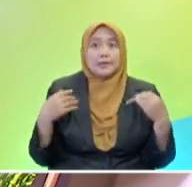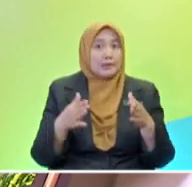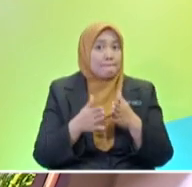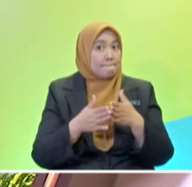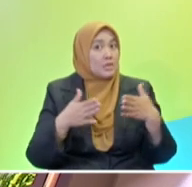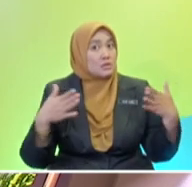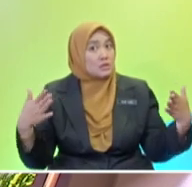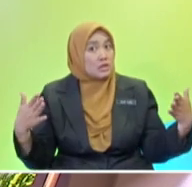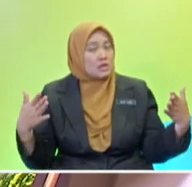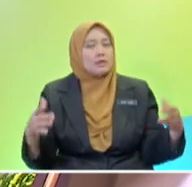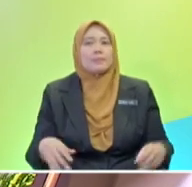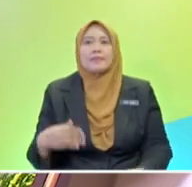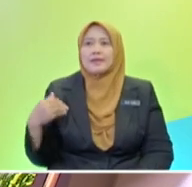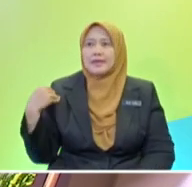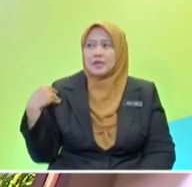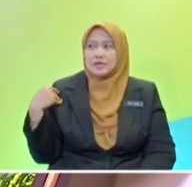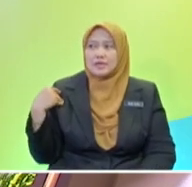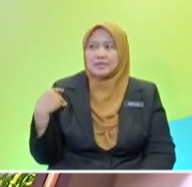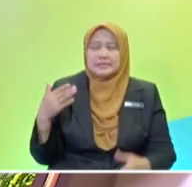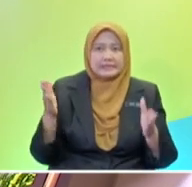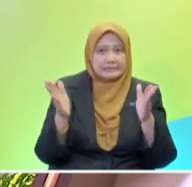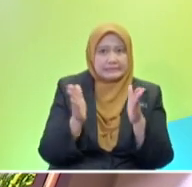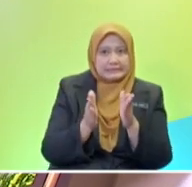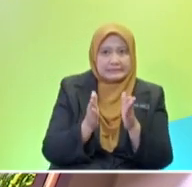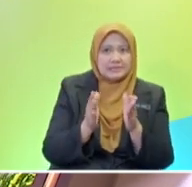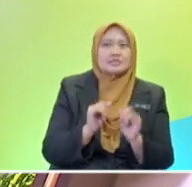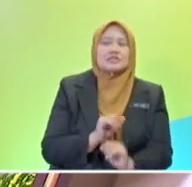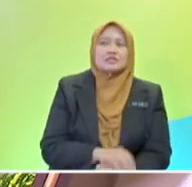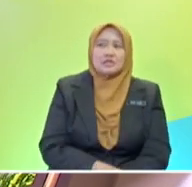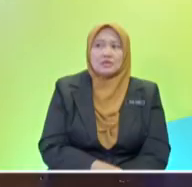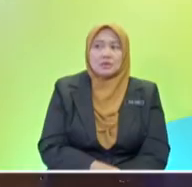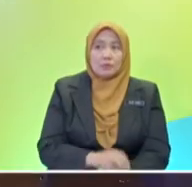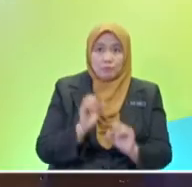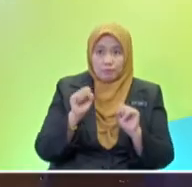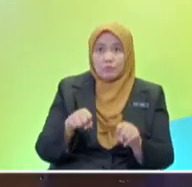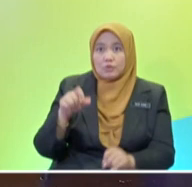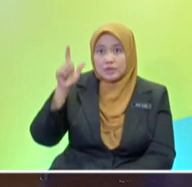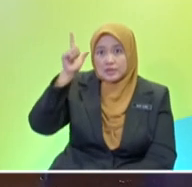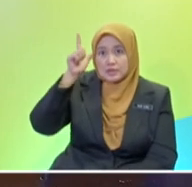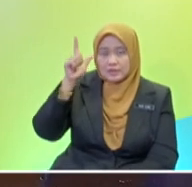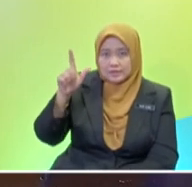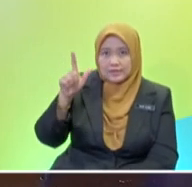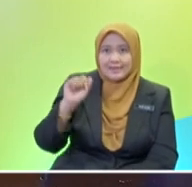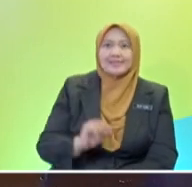Ada yang saiz macam ni. Dan ada saiz yang kecil. Nampak tak? Daun yang kecil di situ.